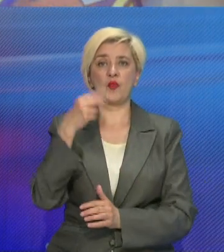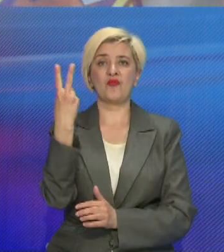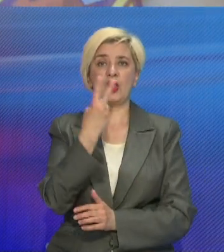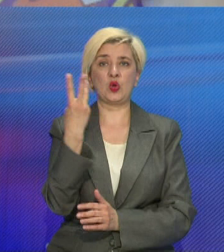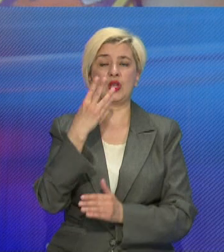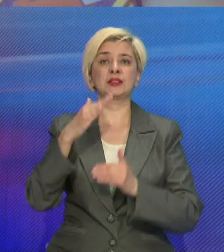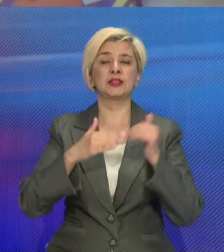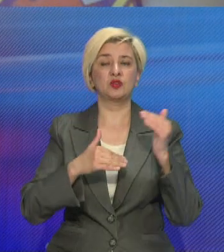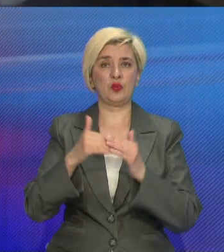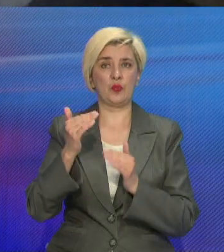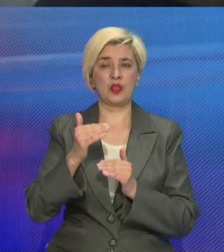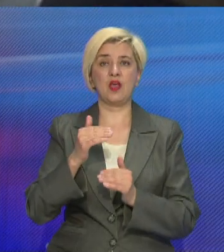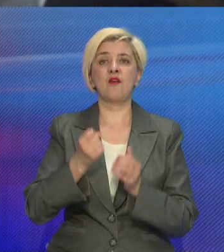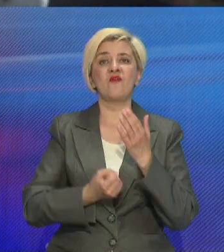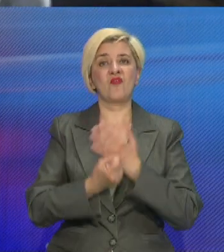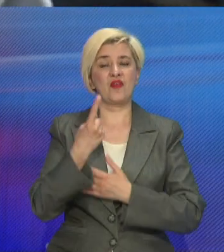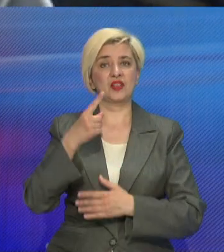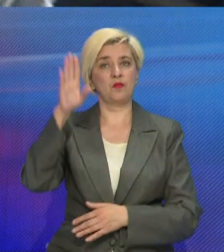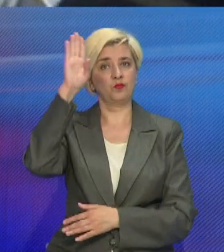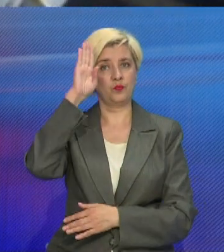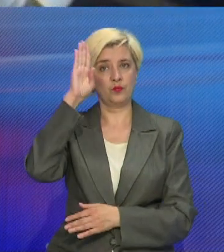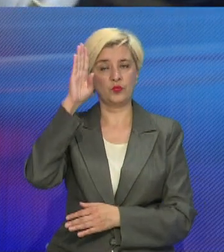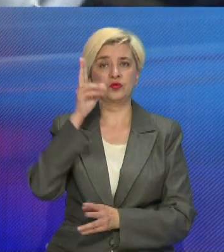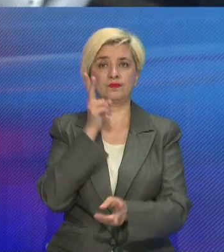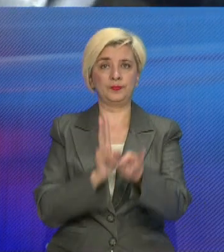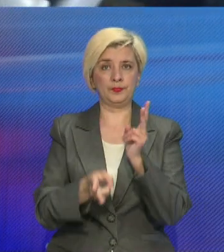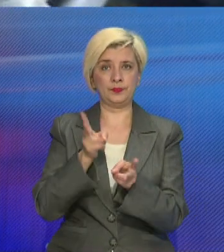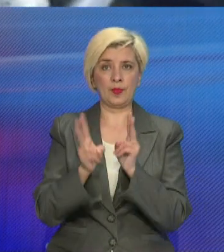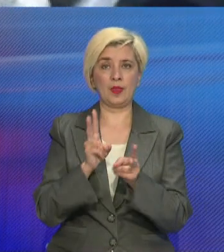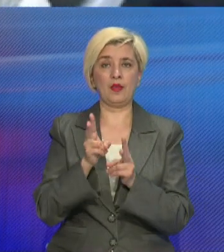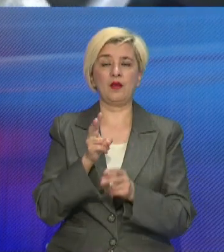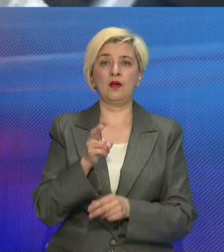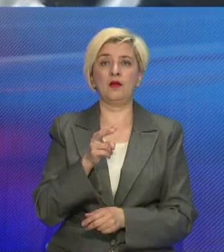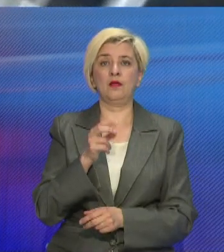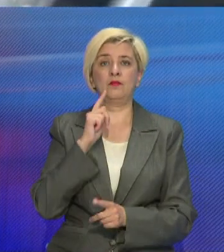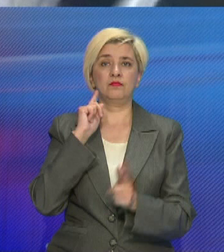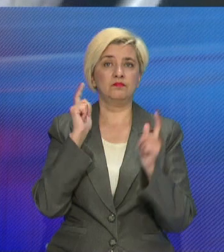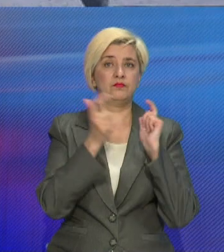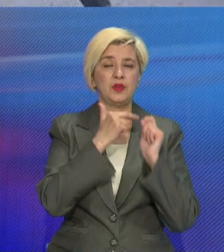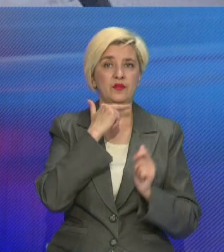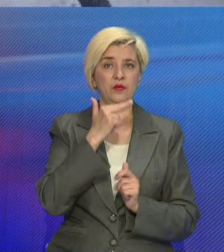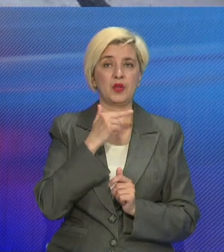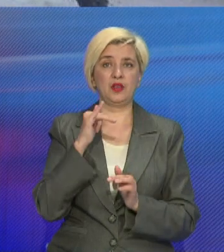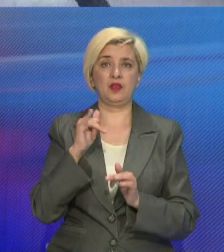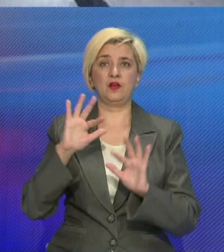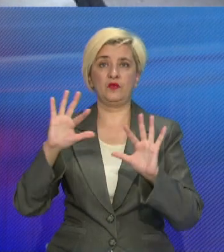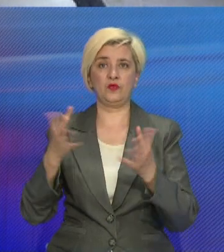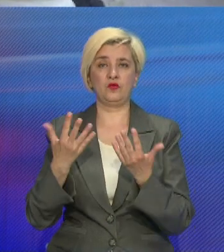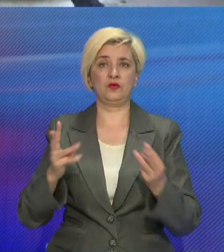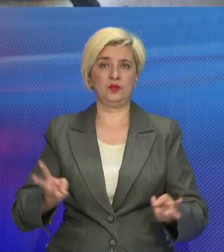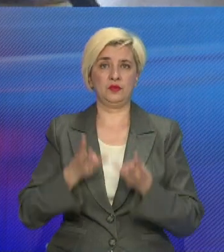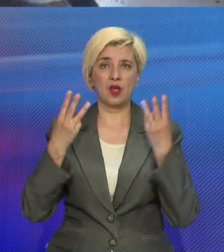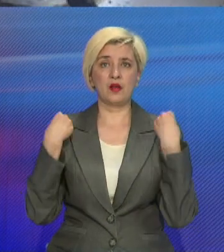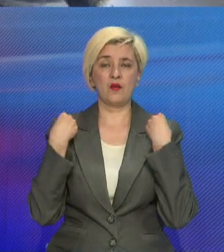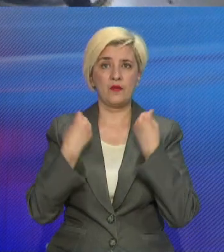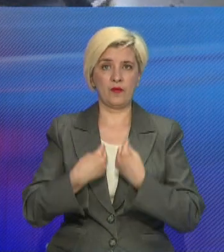ступені. Высветлілася, што гродзенец гатаваў на кухні. Увагу нешта адцягнула, і ў гэты момант на ім загарылася